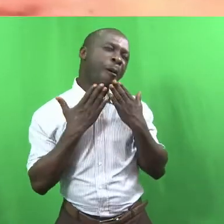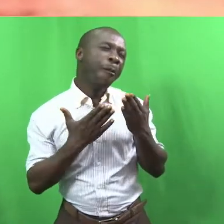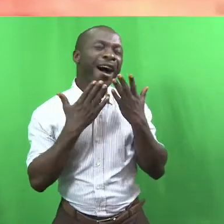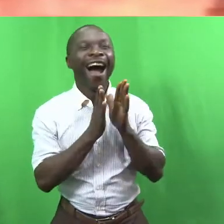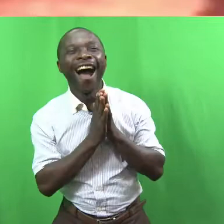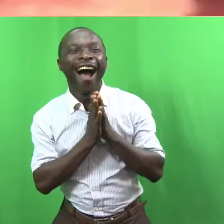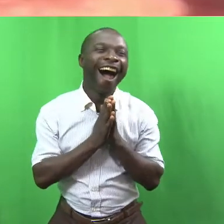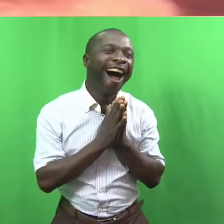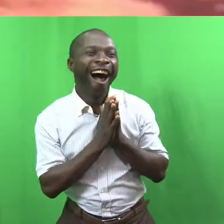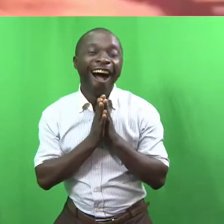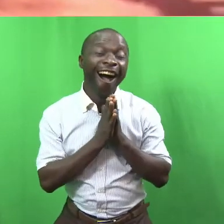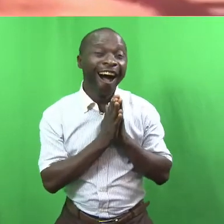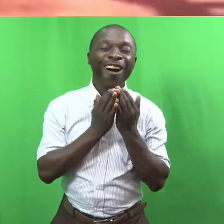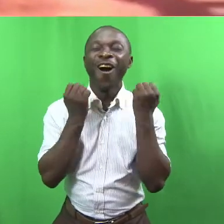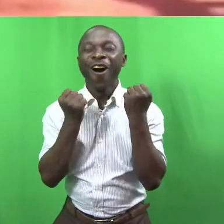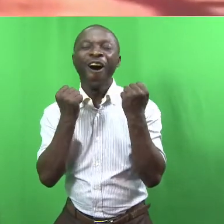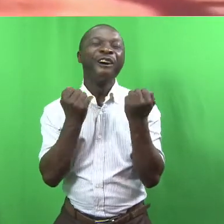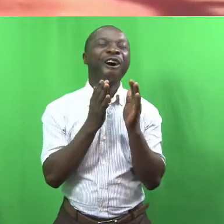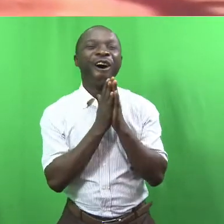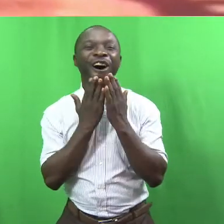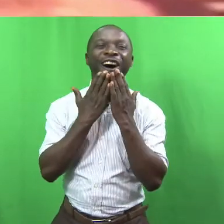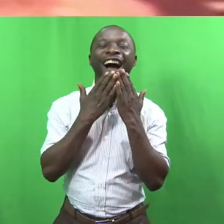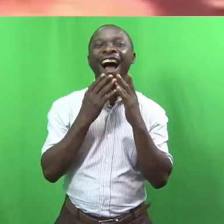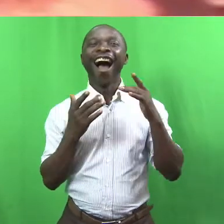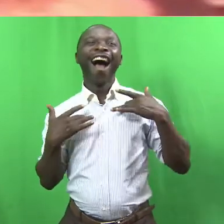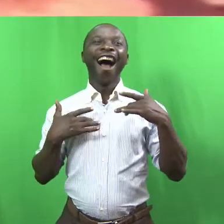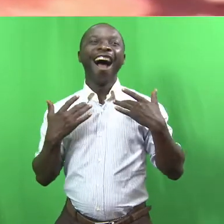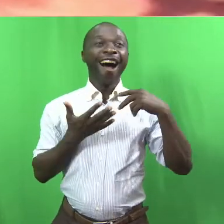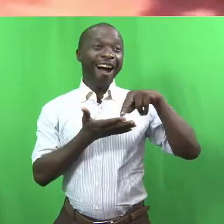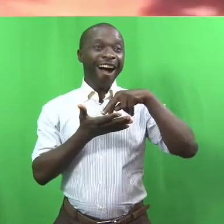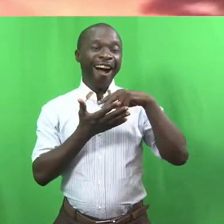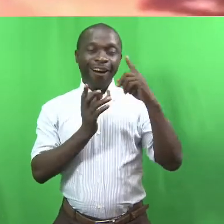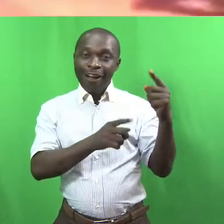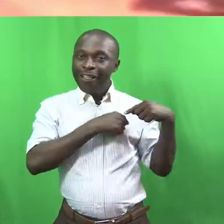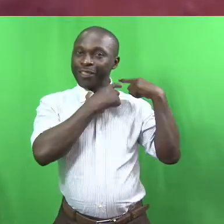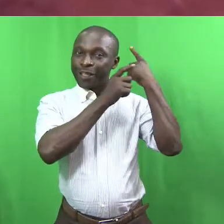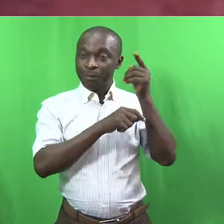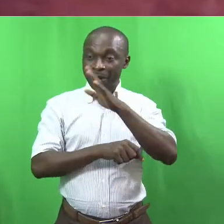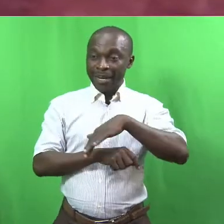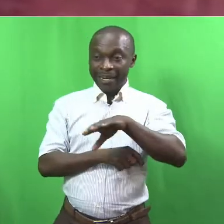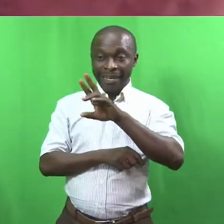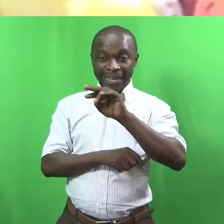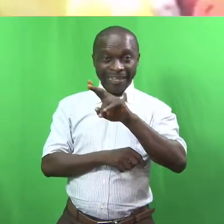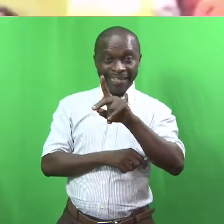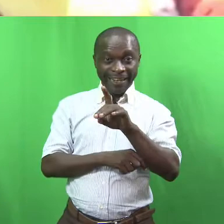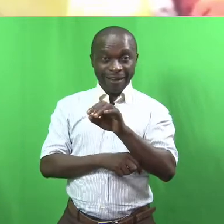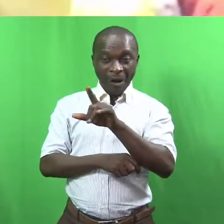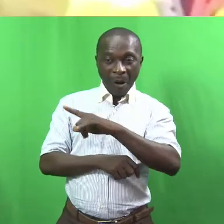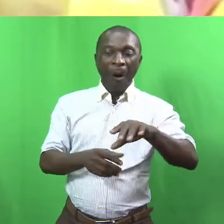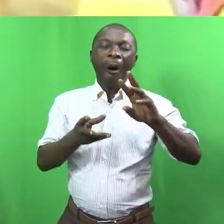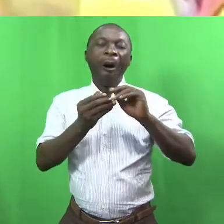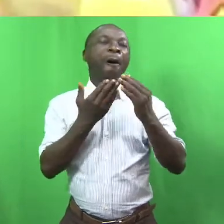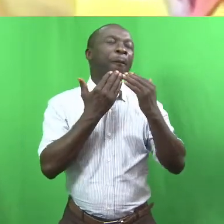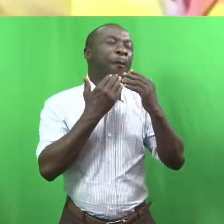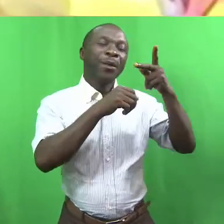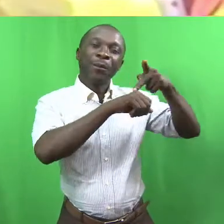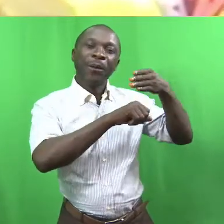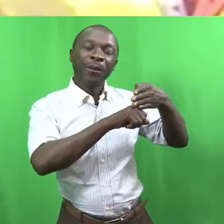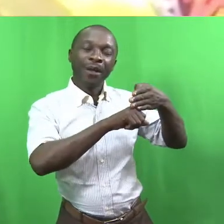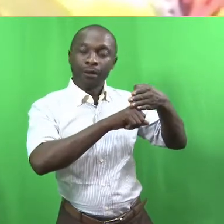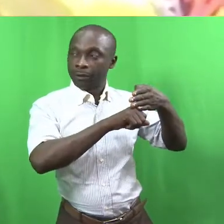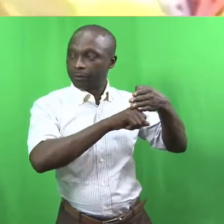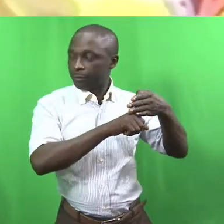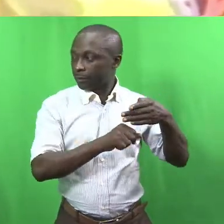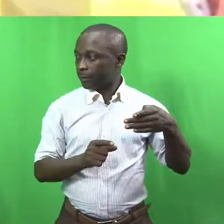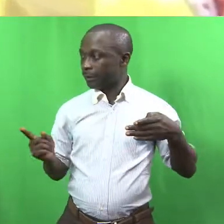chef de l'État pour les chantiers structurants engagés dans le département d'Yaoundé, région de l'Ouest Cameroun. Pour cette voie, nous sommes